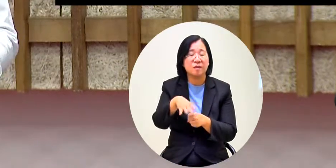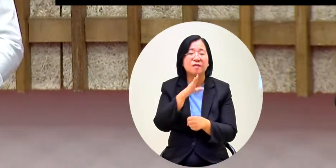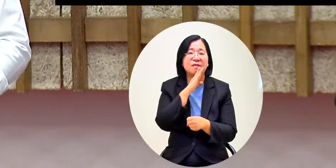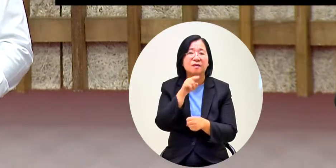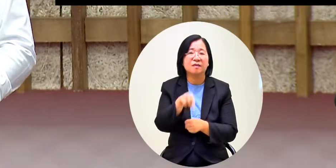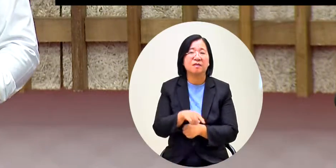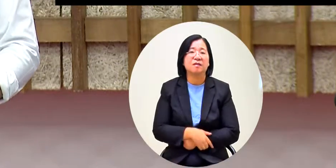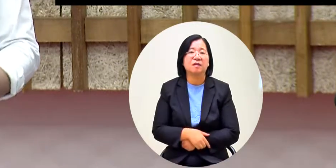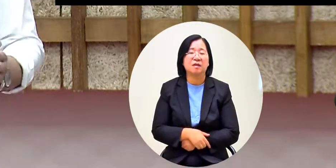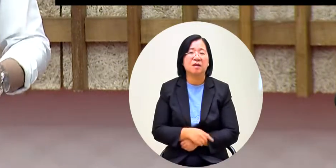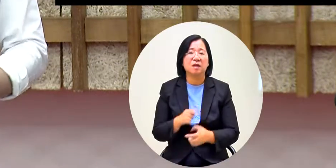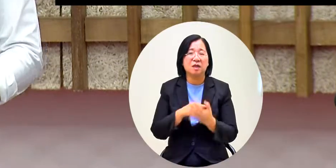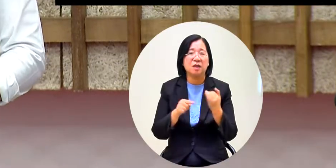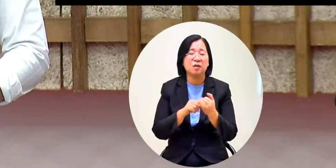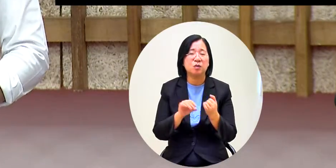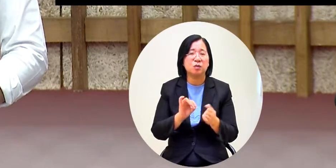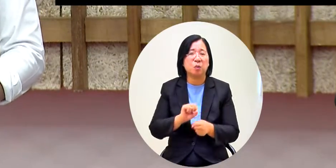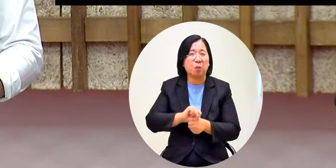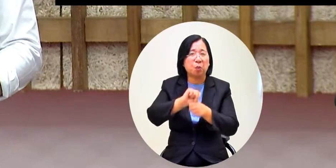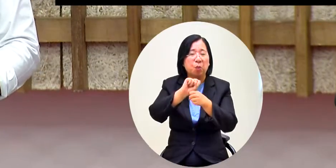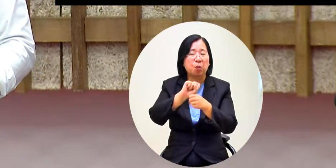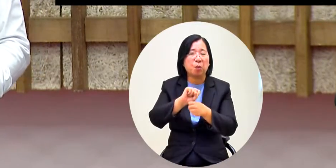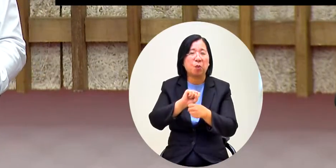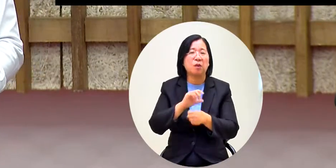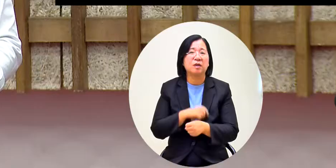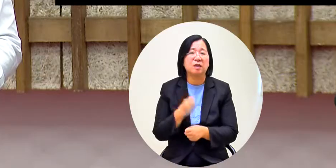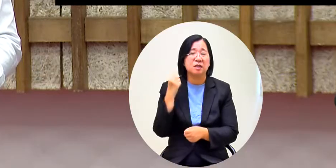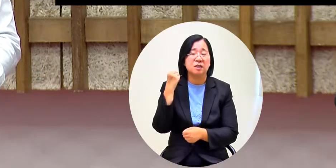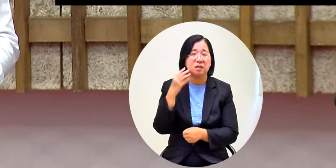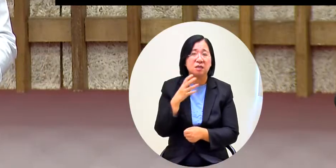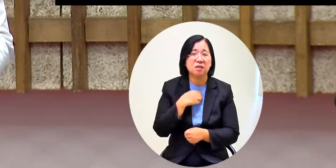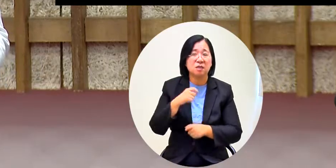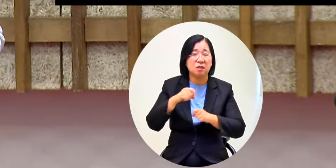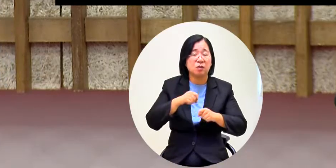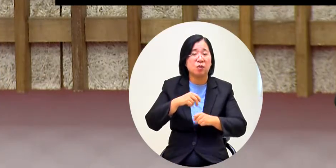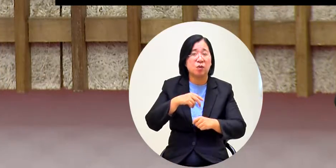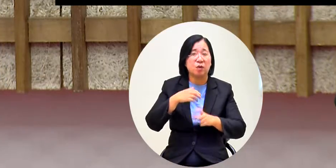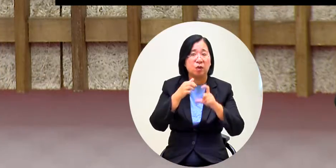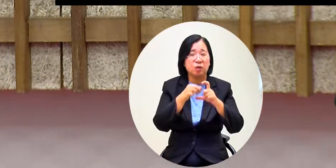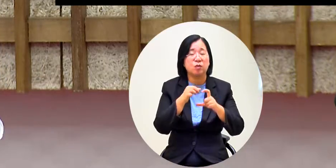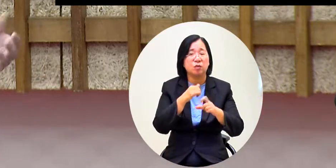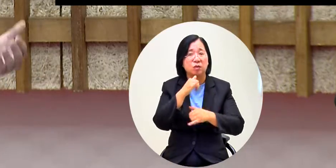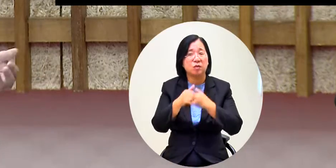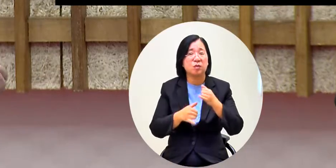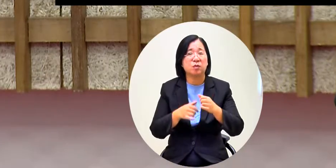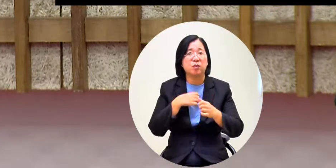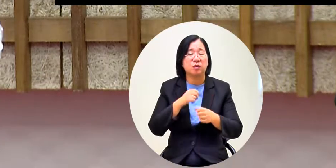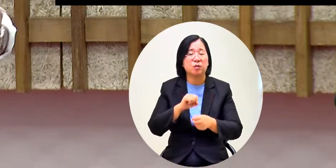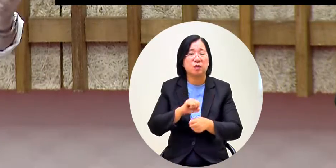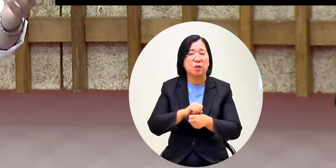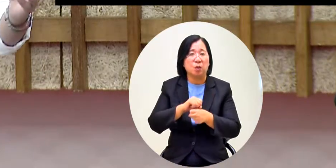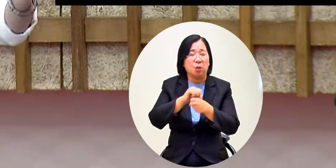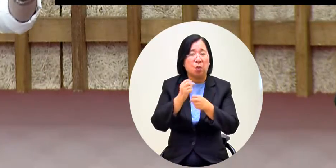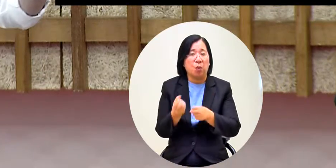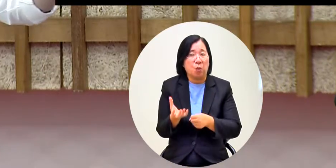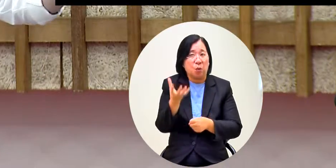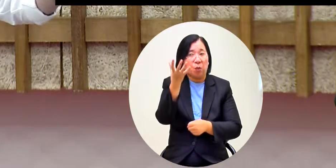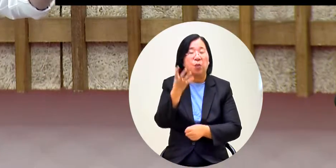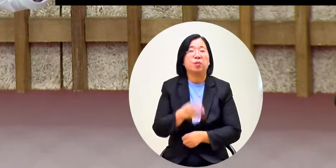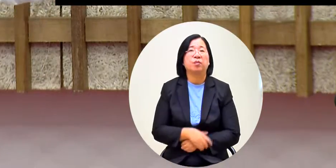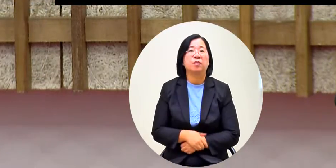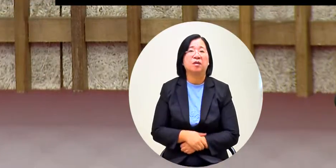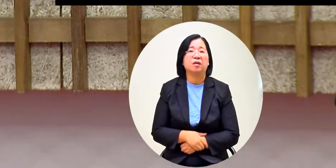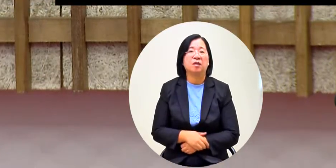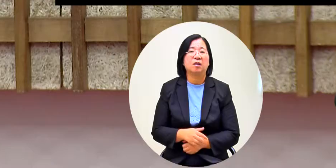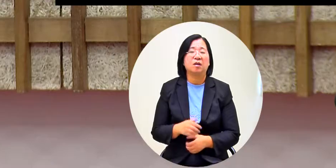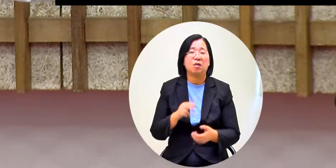百上千在增长，因为是新的从化区、新的生活圈不断的在发展，所以这里呢，那时候我们有争取说，是不是有一个5号的公车